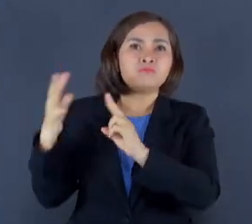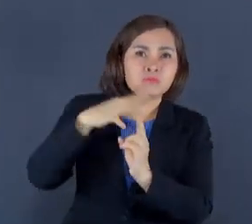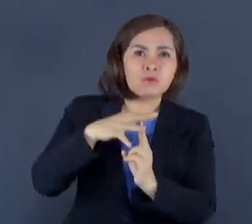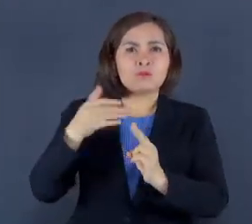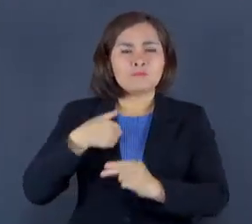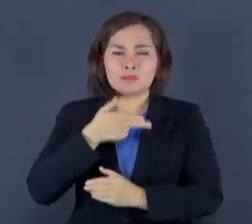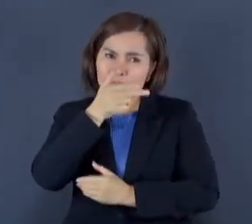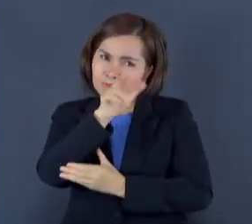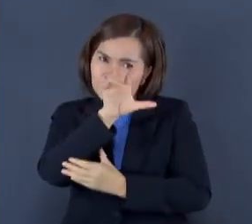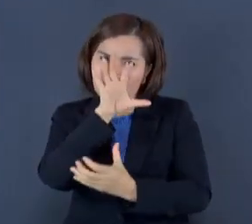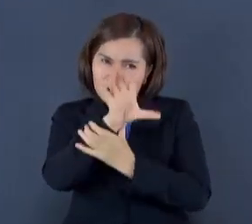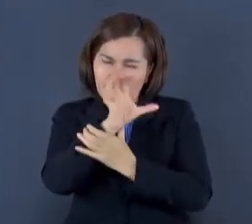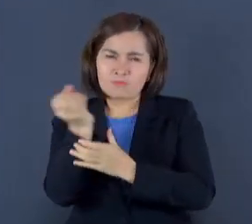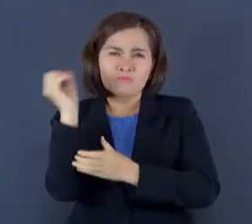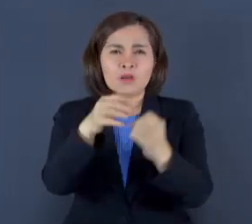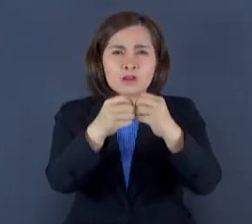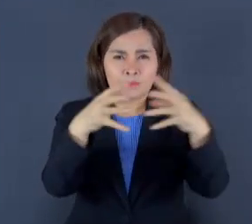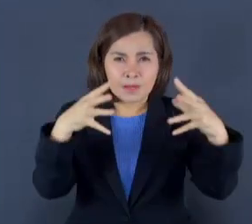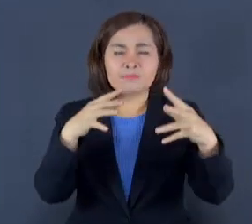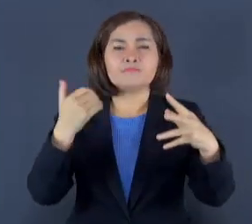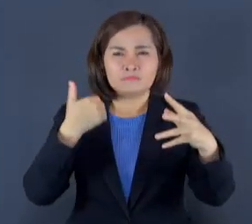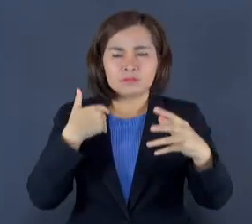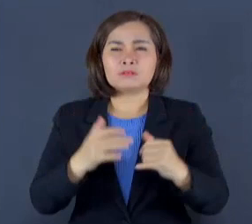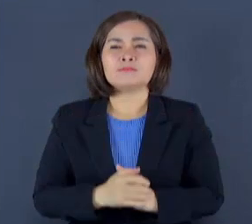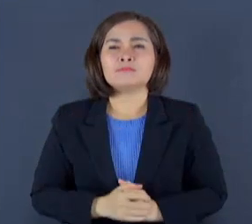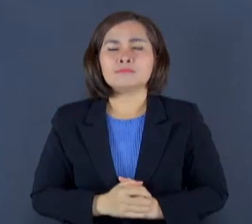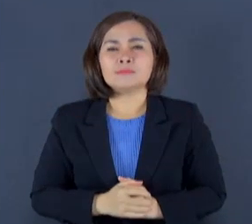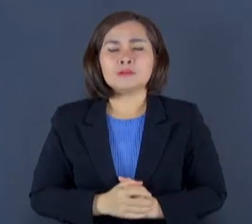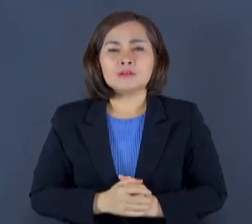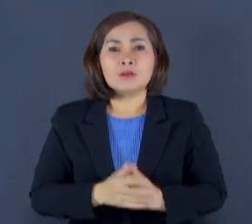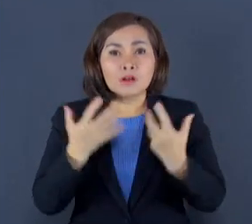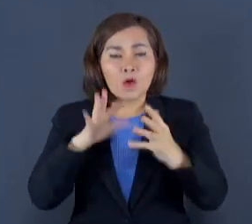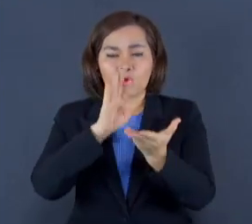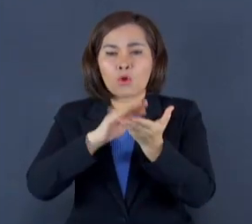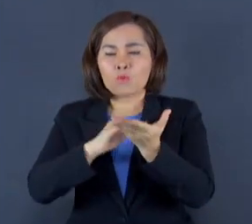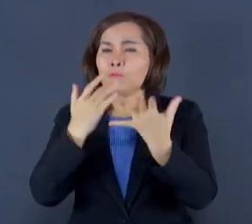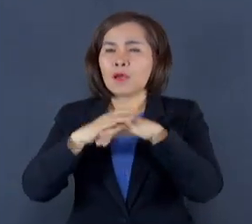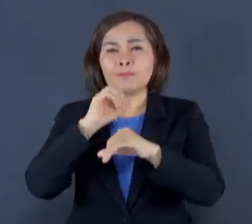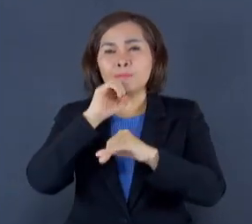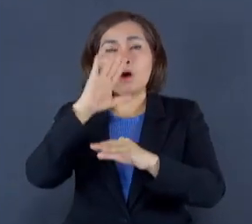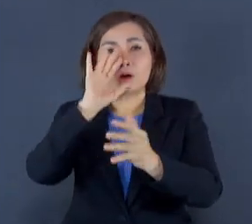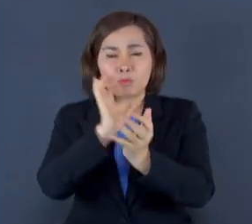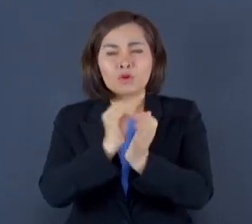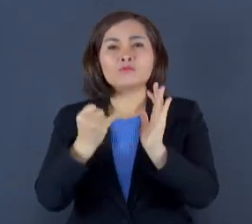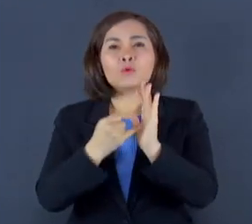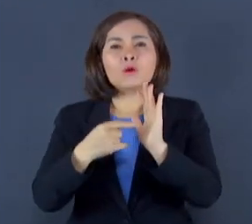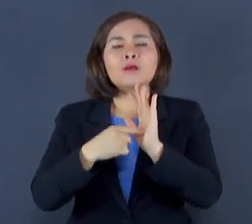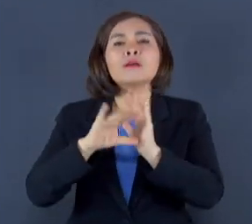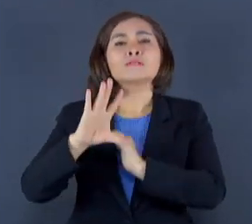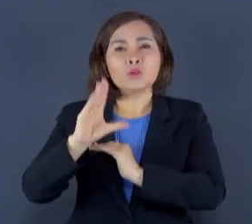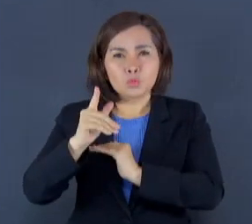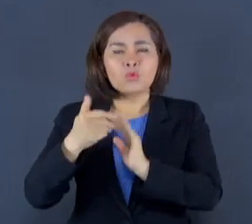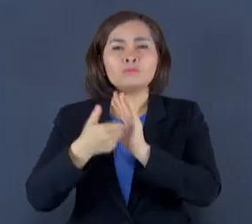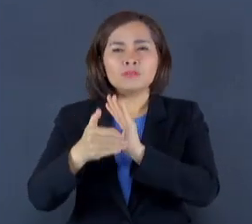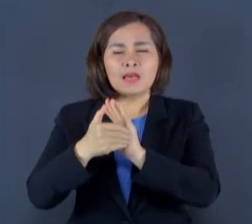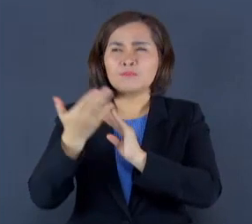การใช้ปืนข่มขู่และปาระเบิดปิงปองใส่ด้วยหลังเกิดเหตุก็ได้ไปแจ้งความแล้วค่ะที่สภ.เมืองชัยภูมิไปแจ้งความตั้